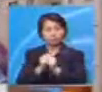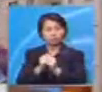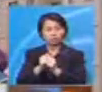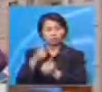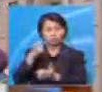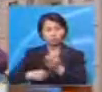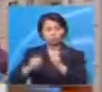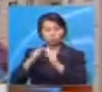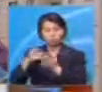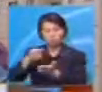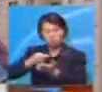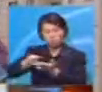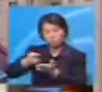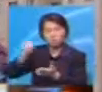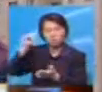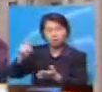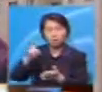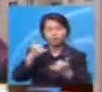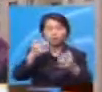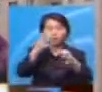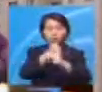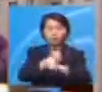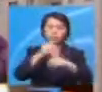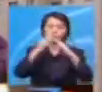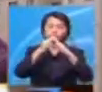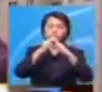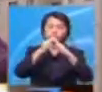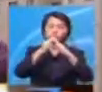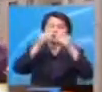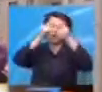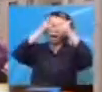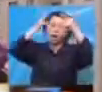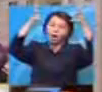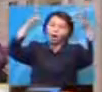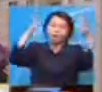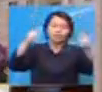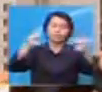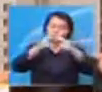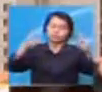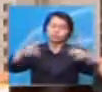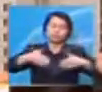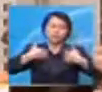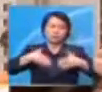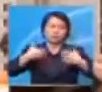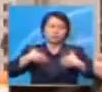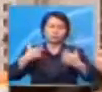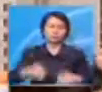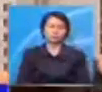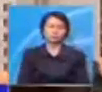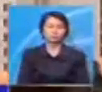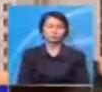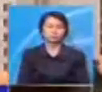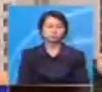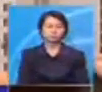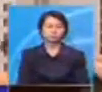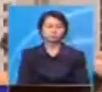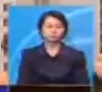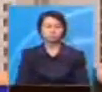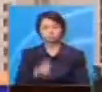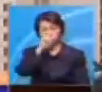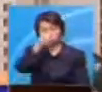rumah yang mahal dengan dapat rumah ni kira macam sangat happy lah mmula Sebenarnya